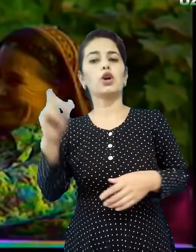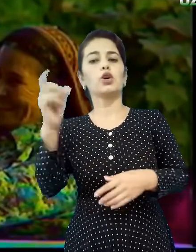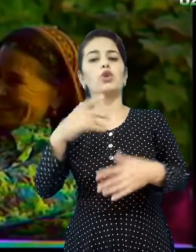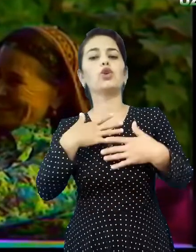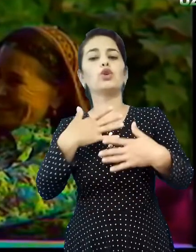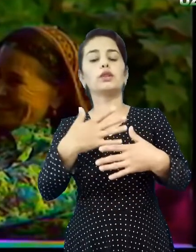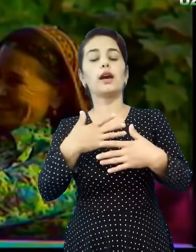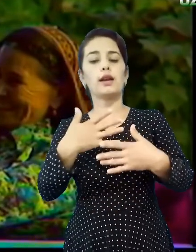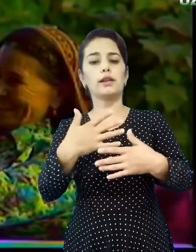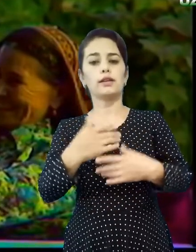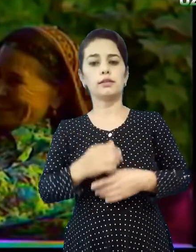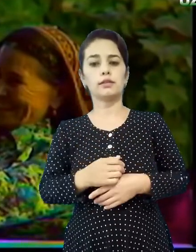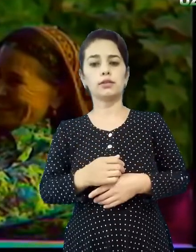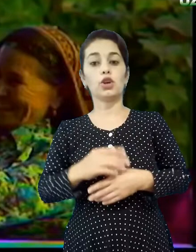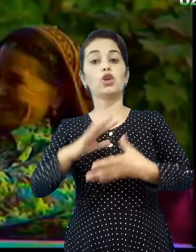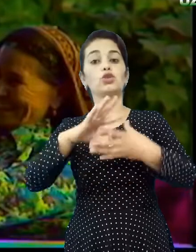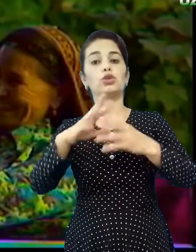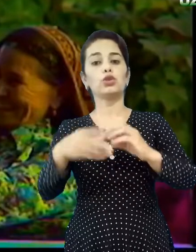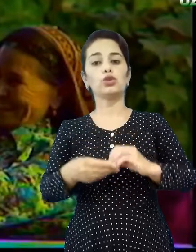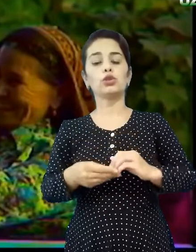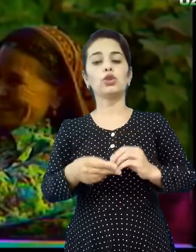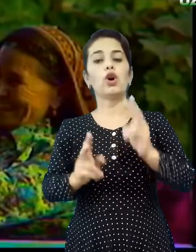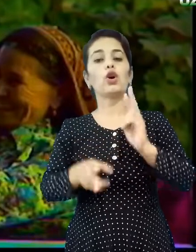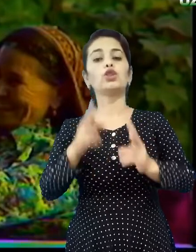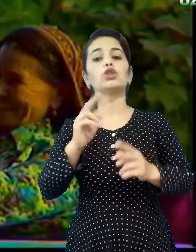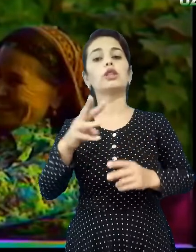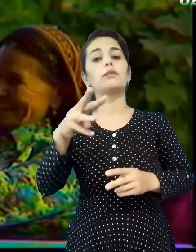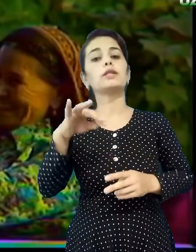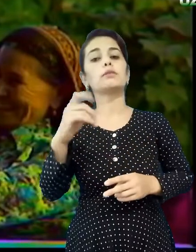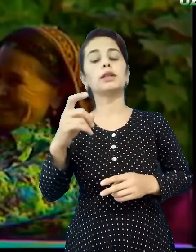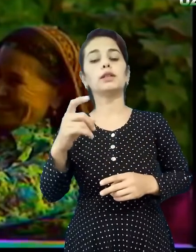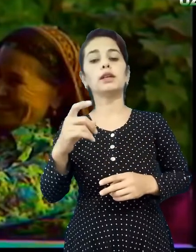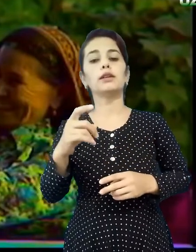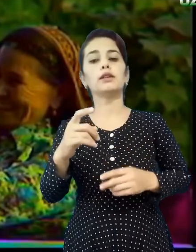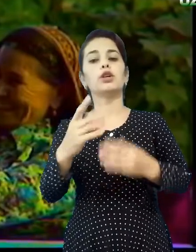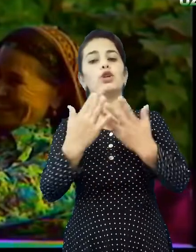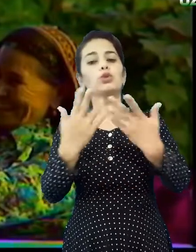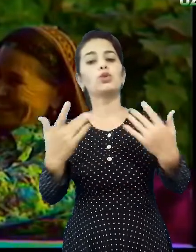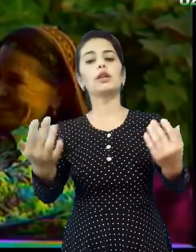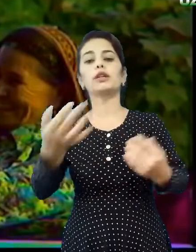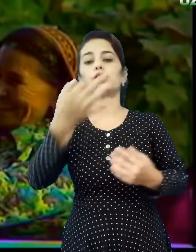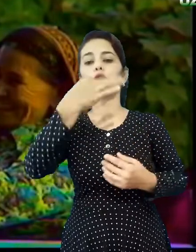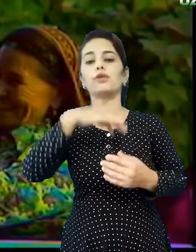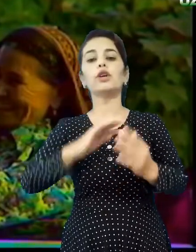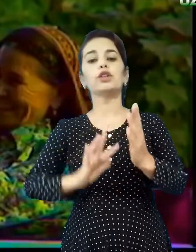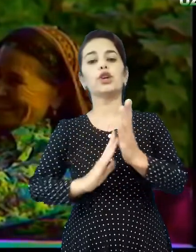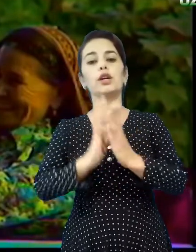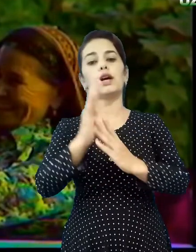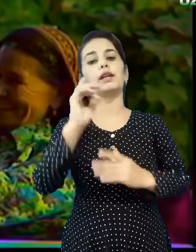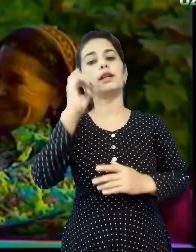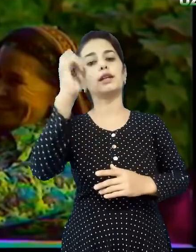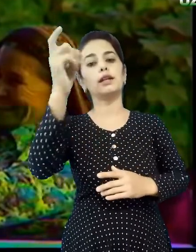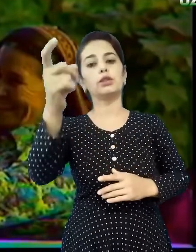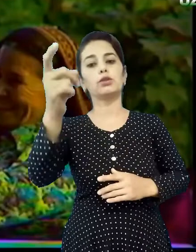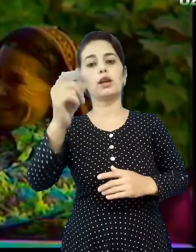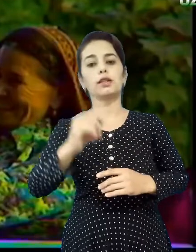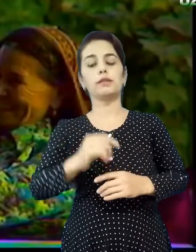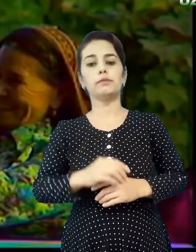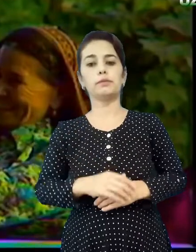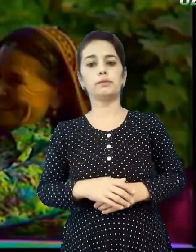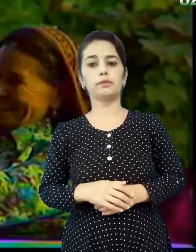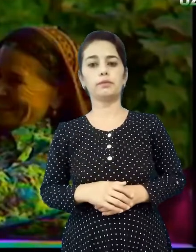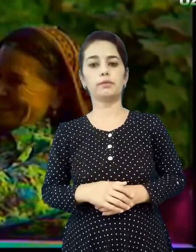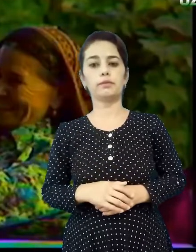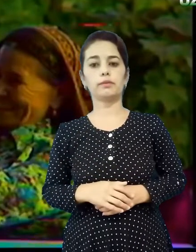bezgak, ko'k yo'tal. Shuning uchun oshxonamiz mixida turli dorivor giyohlar ilg'ilib